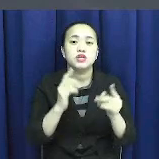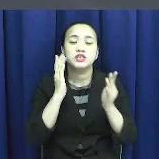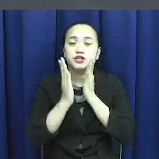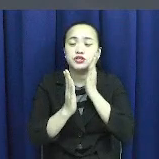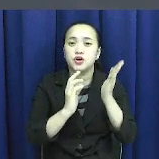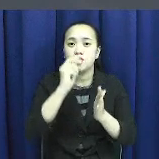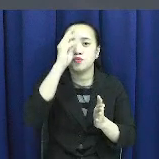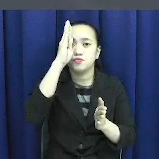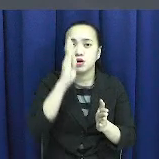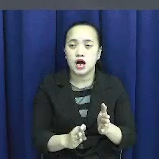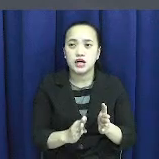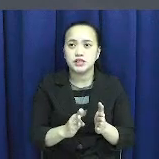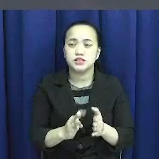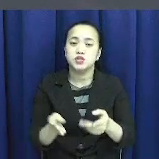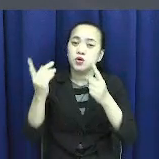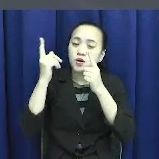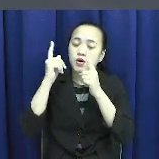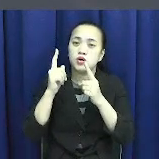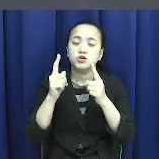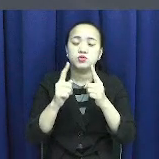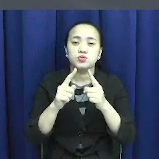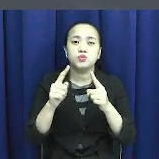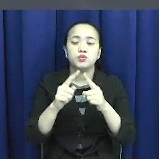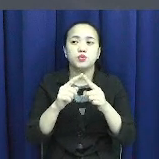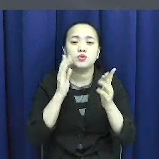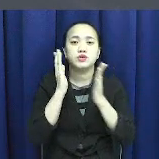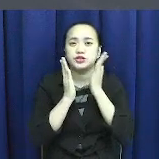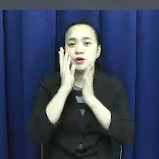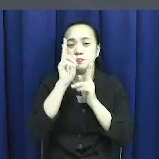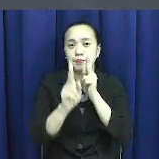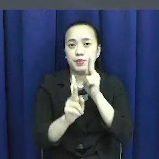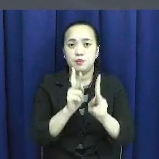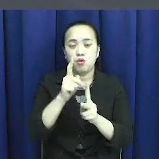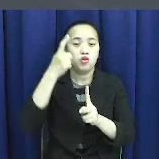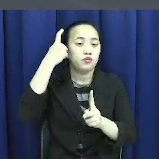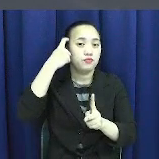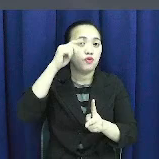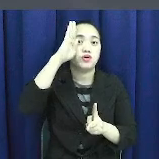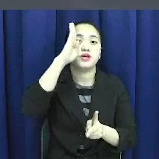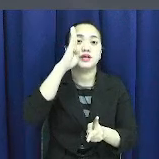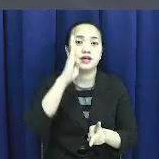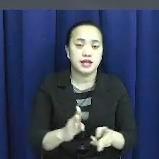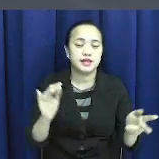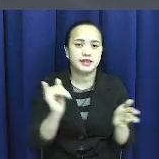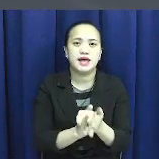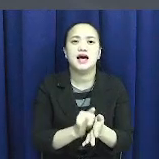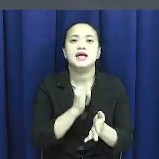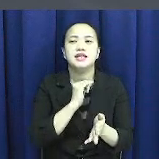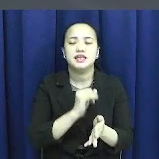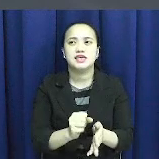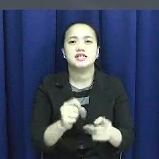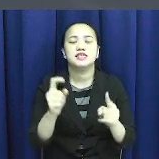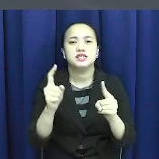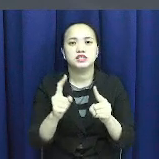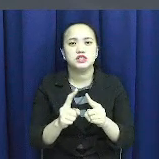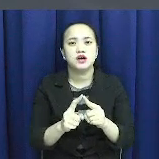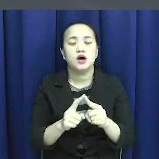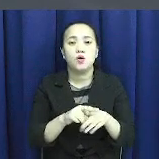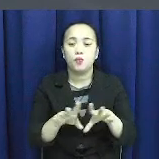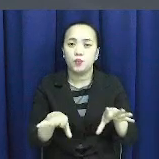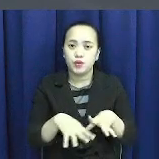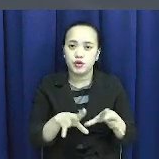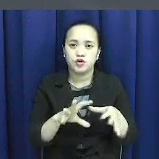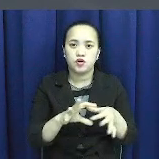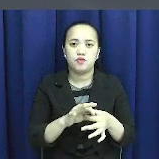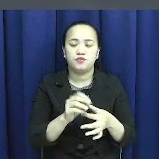God. Okay? Yan po ang trabaho po ng priest. Okay?